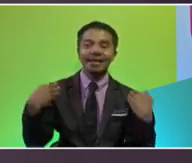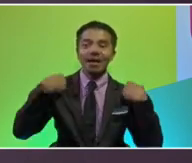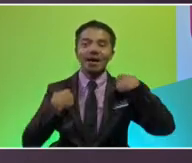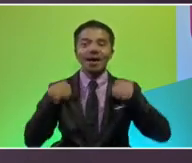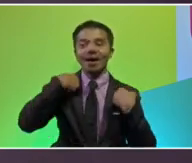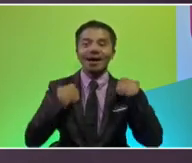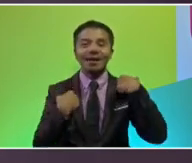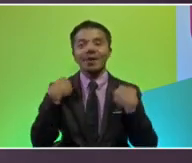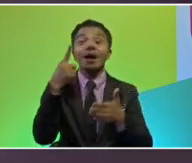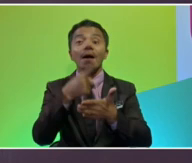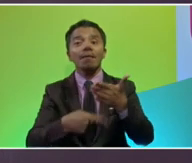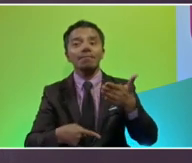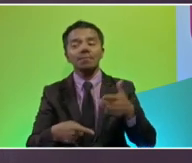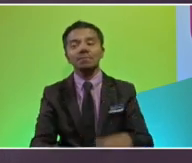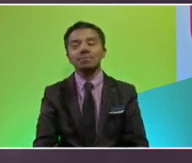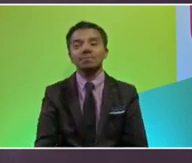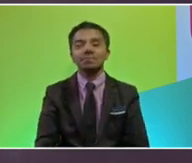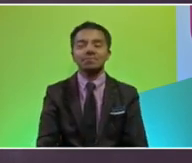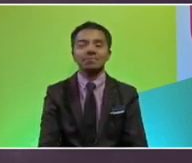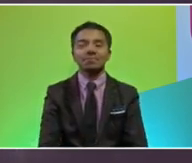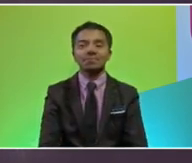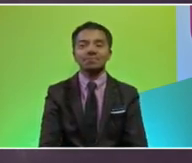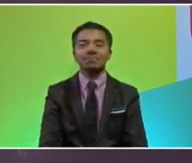panjang dan juga mempunyai